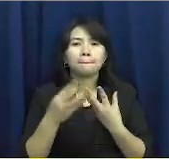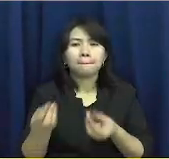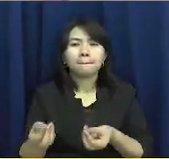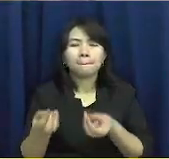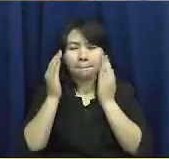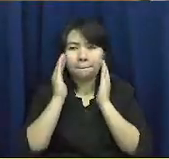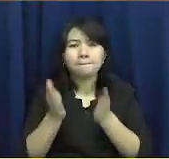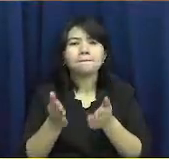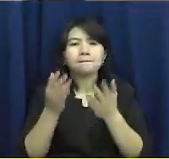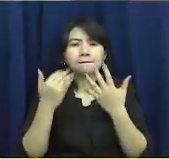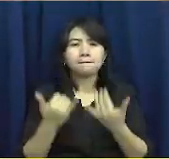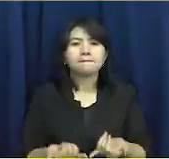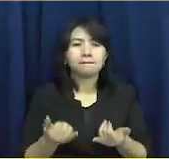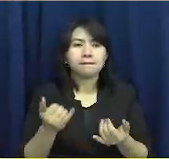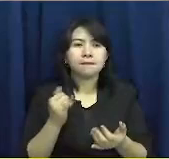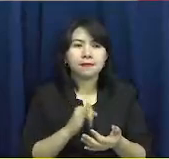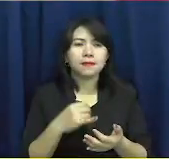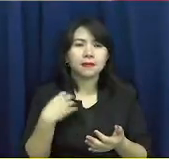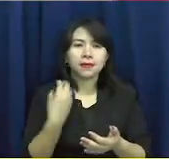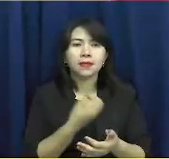yung paglago natin, spiritual,